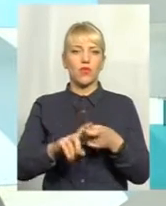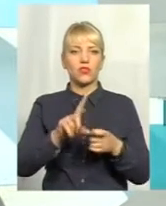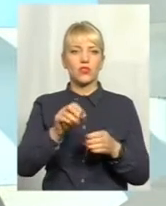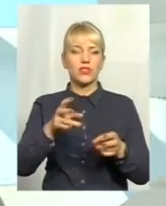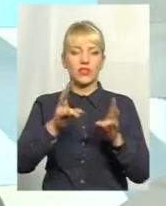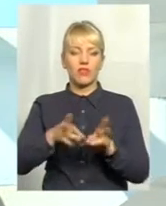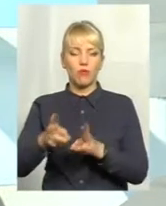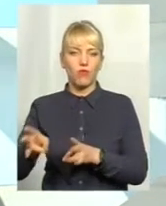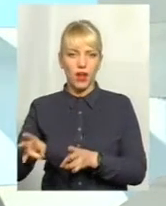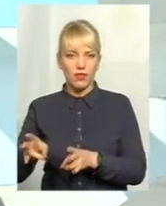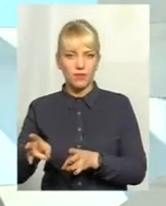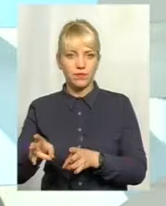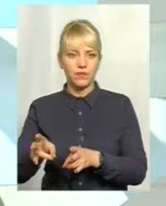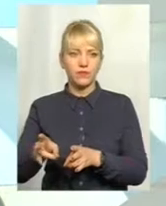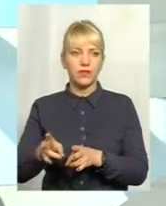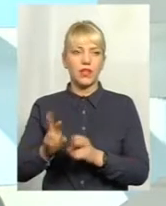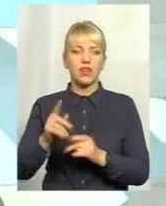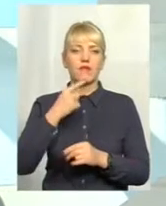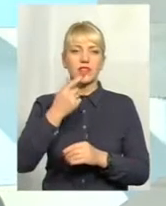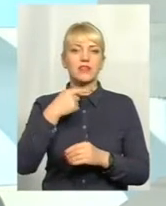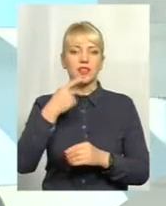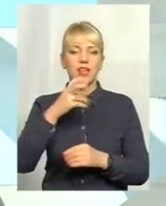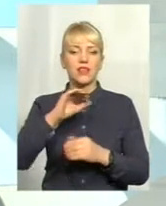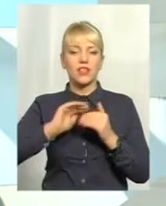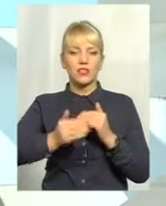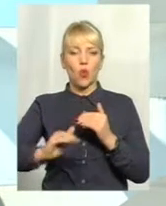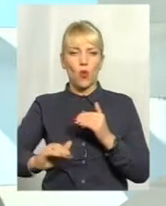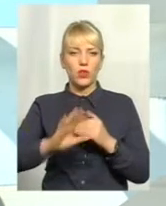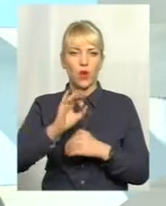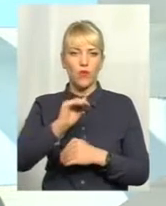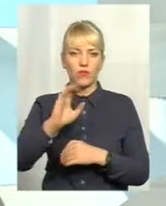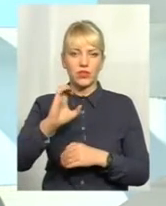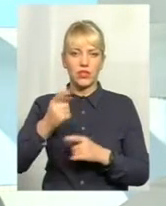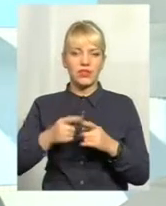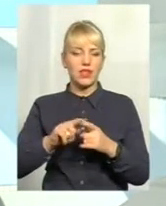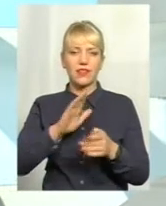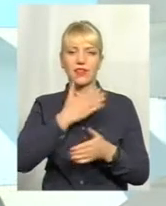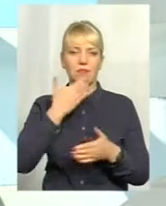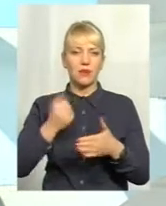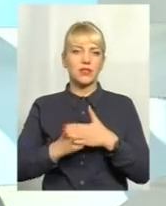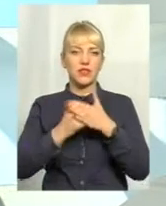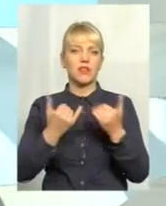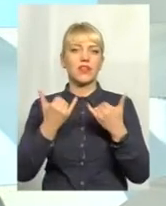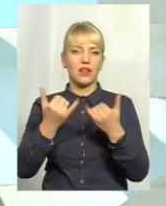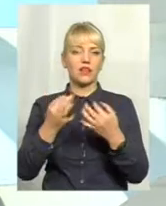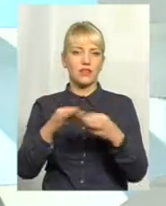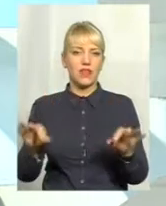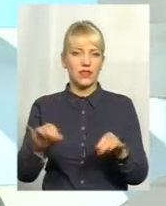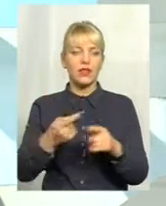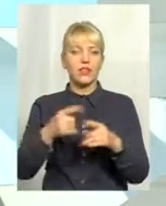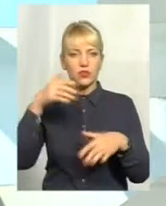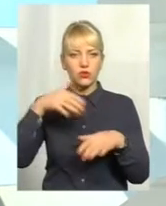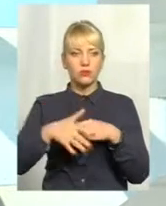травмуванням, ну, як ви сказали, на сходах офісу, це не є підстава для звільнення. Зрозуміло, це в